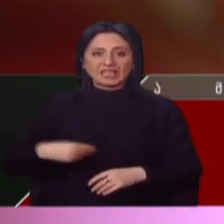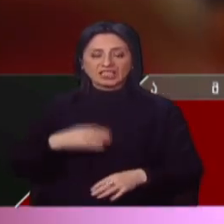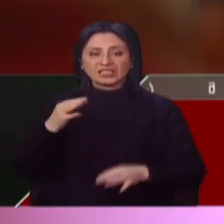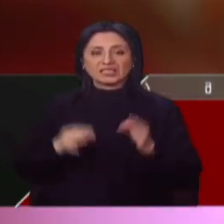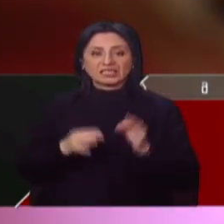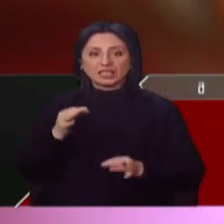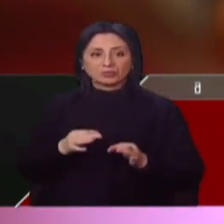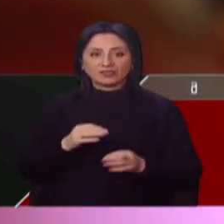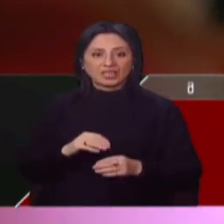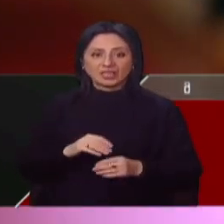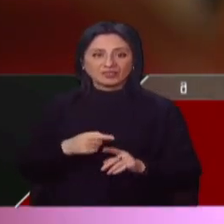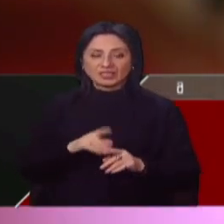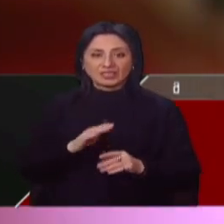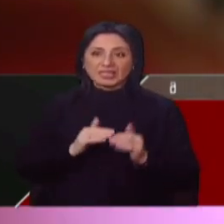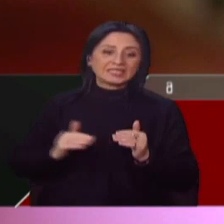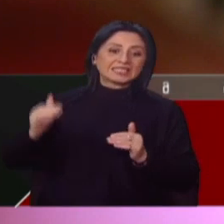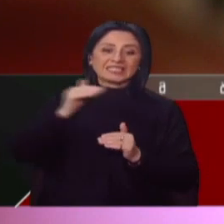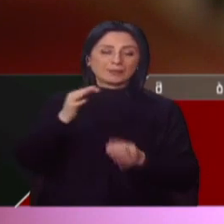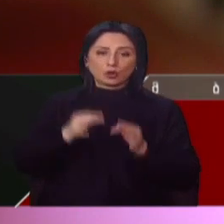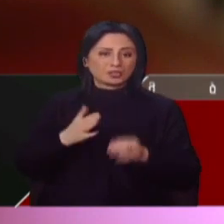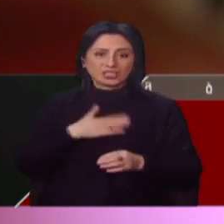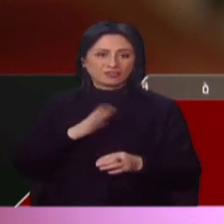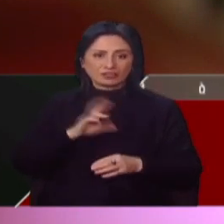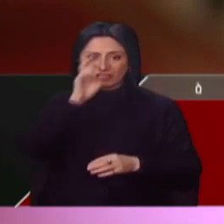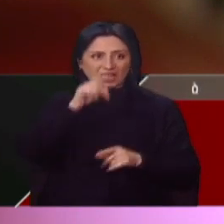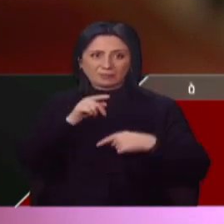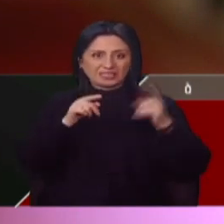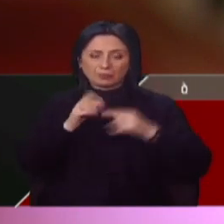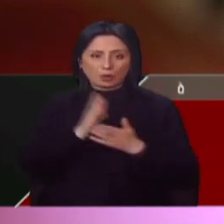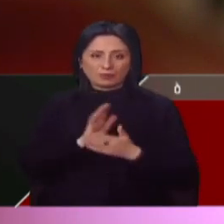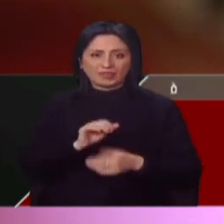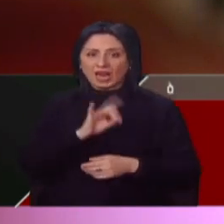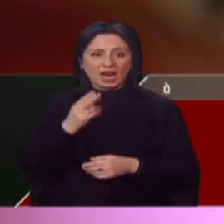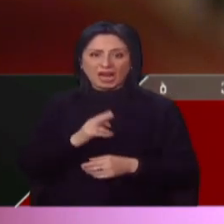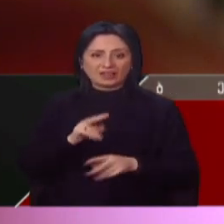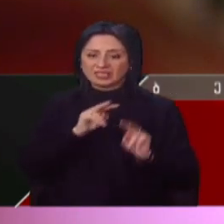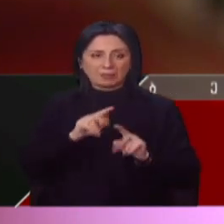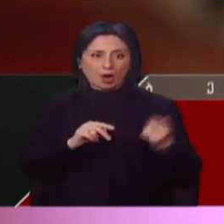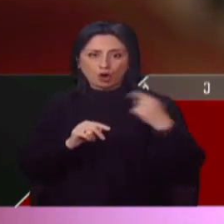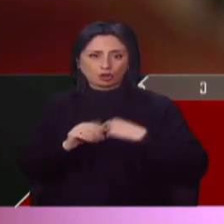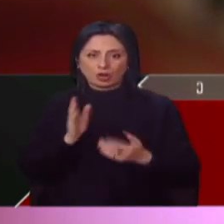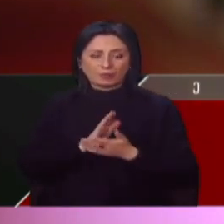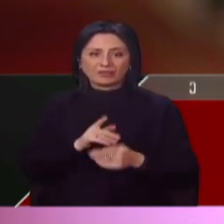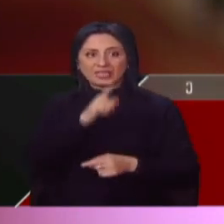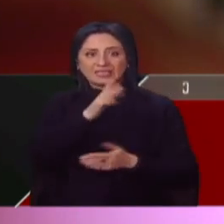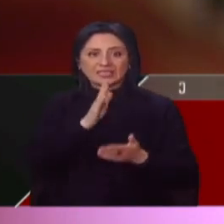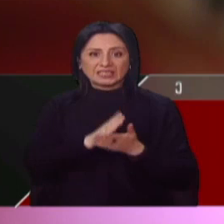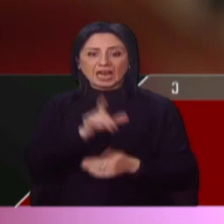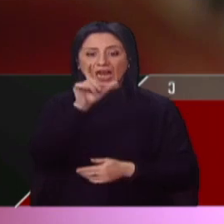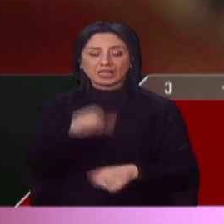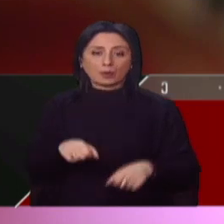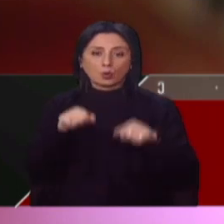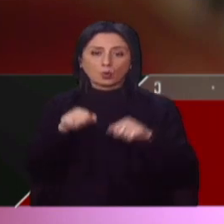mă arts să ne mădugom își așa mă tot ce mi s-a făcut să consiga arts mă controlebele. Ის არის